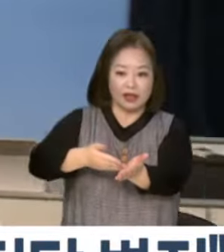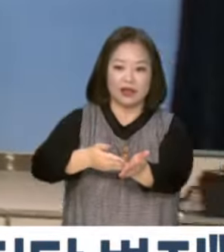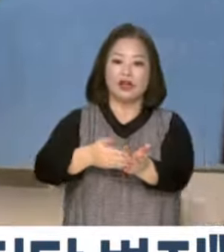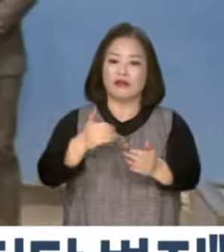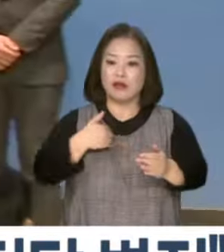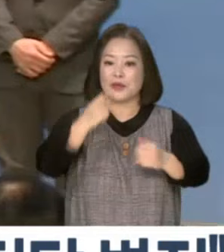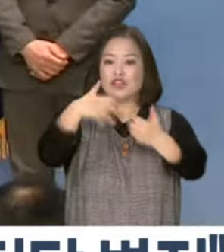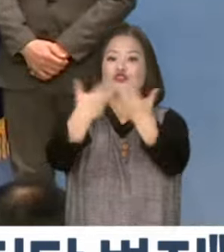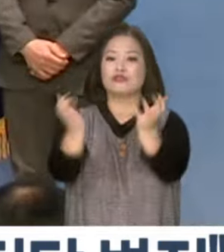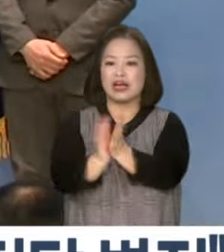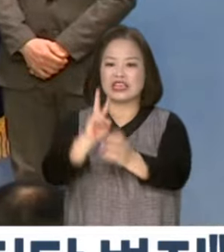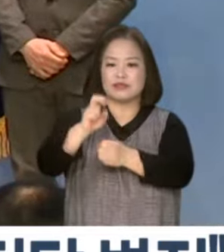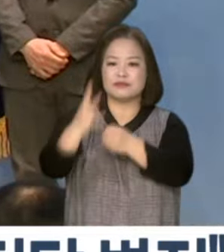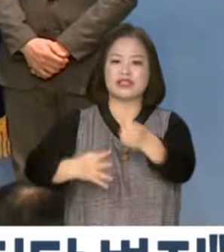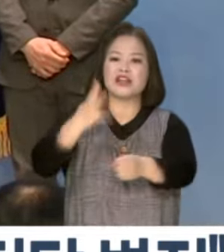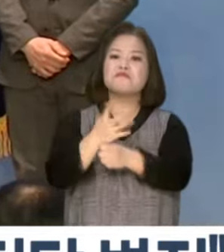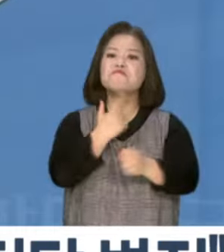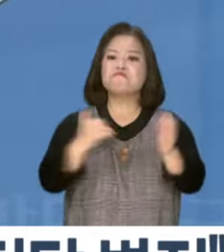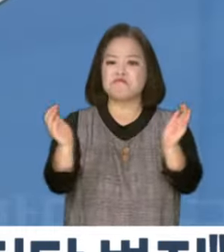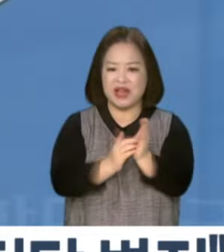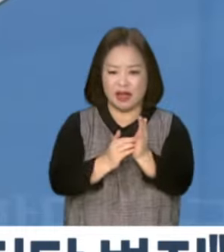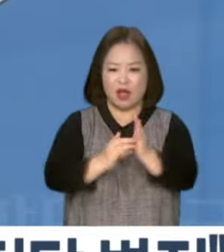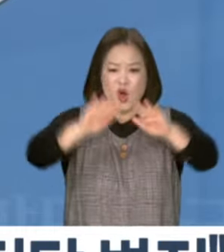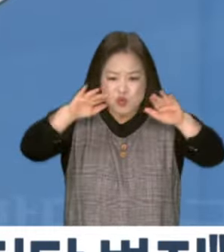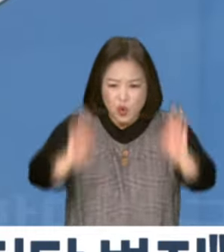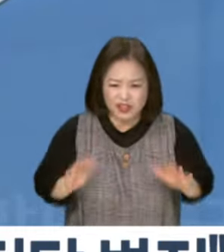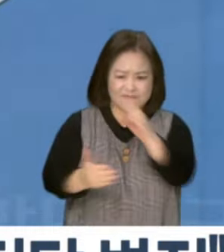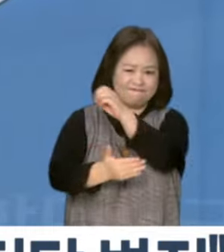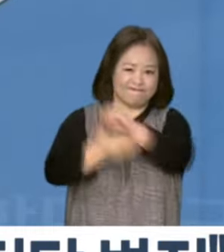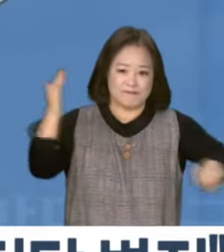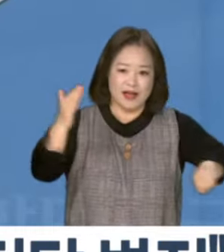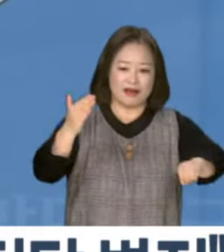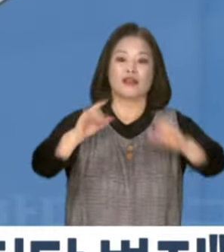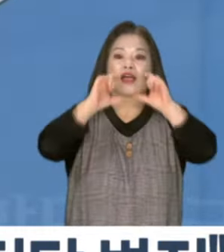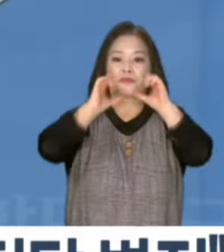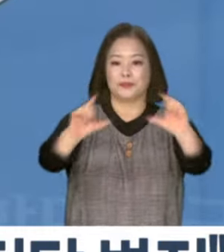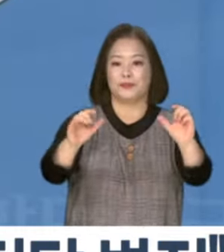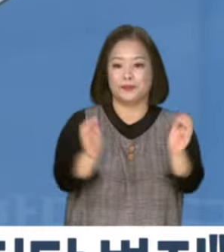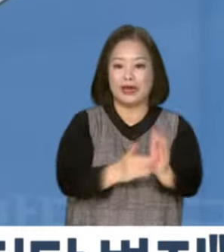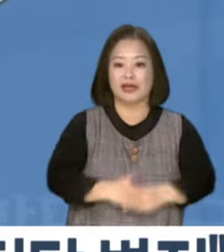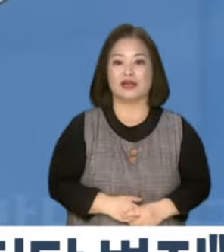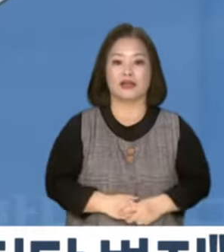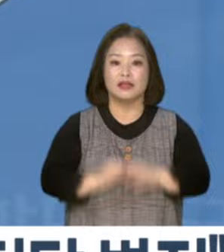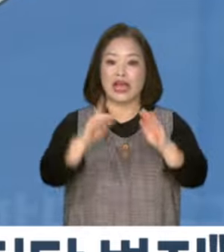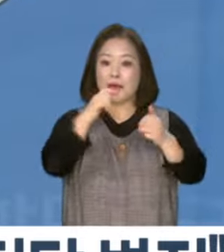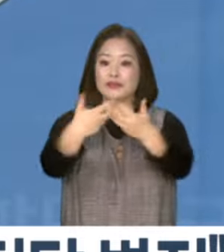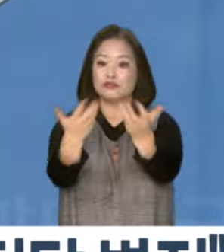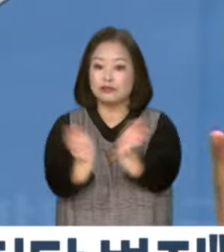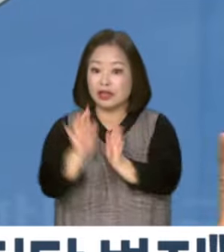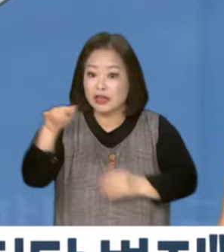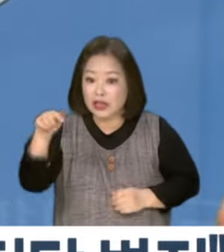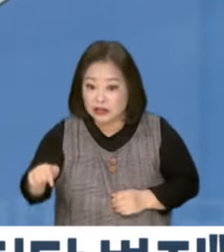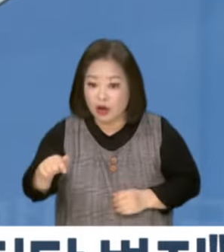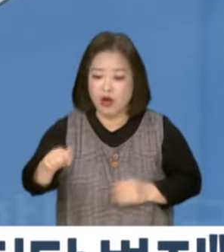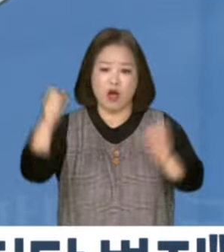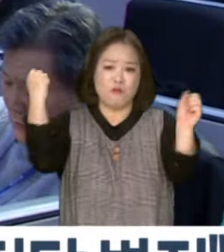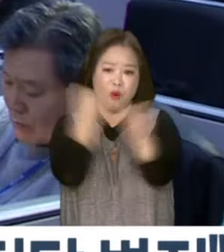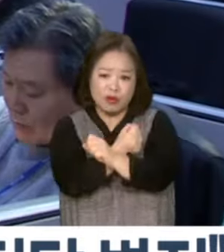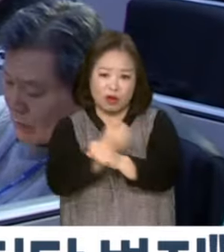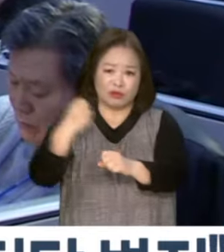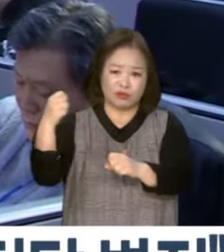24년 동안 몸담았던 민주당을 벗어나겠다며 탈당을 공식화했습니다. 이어 민주당이